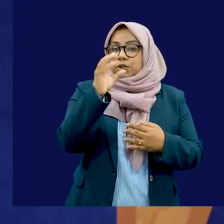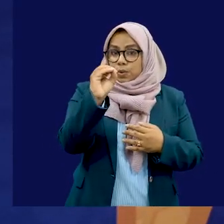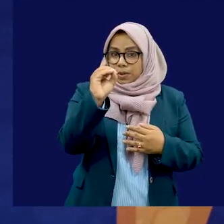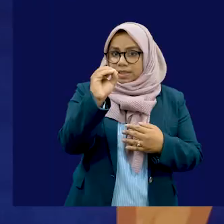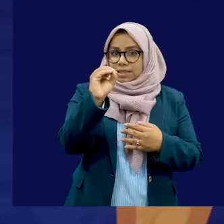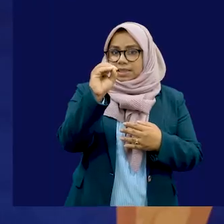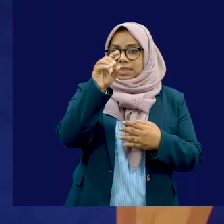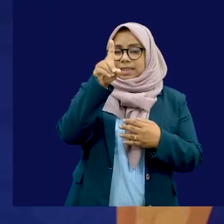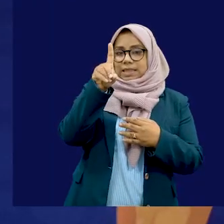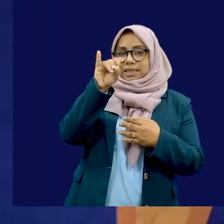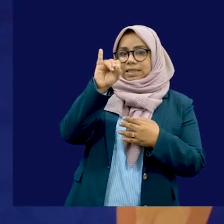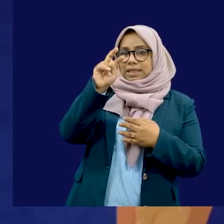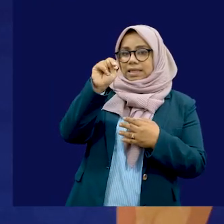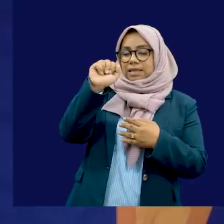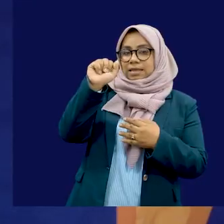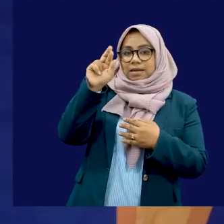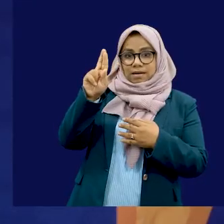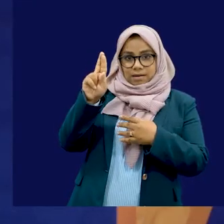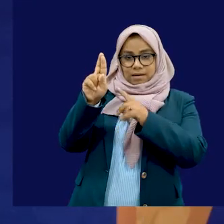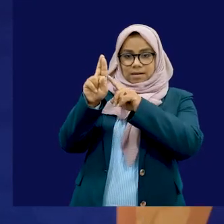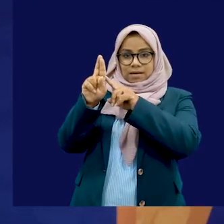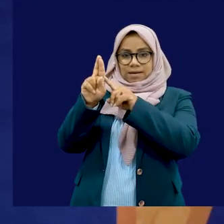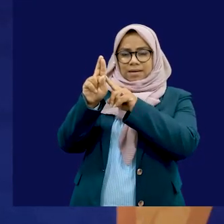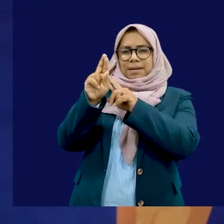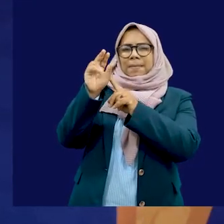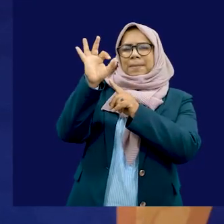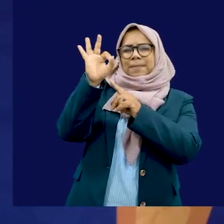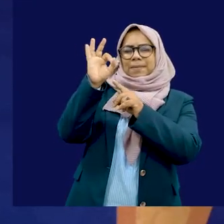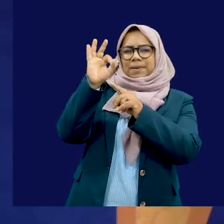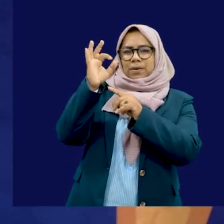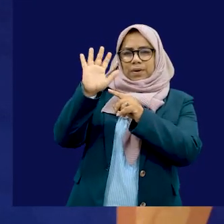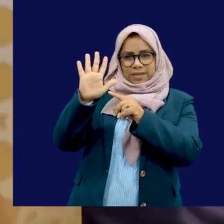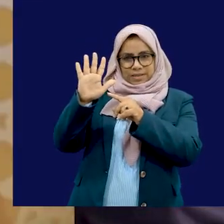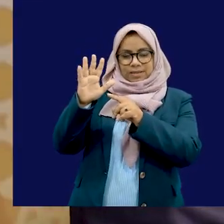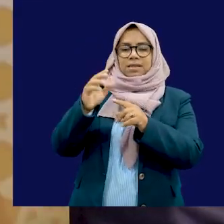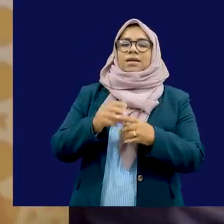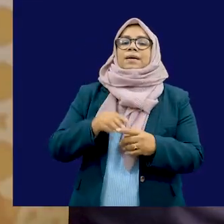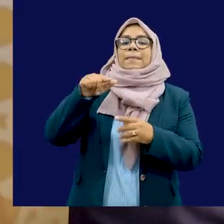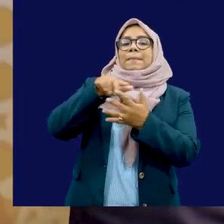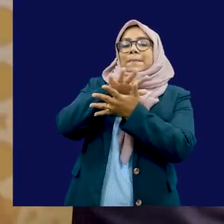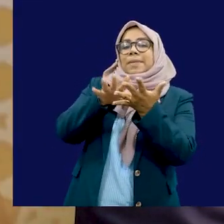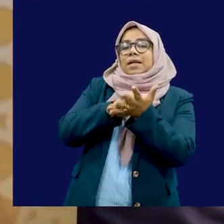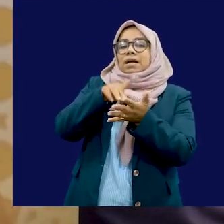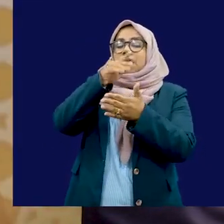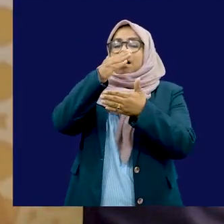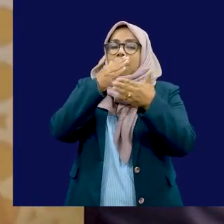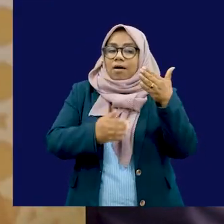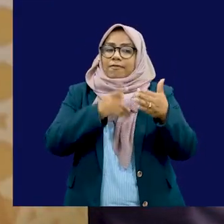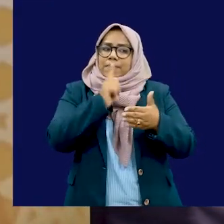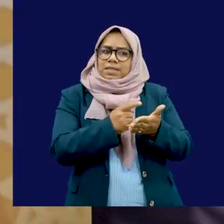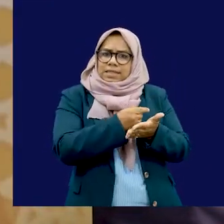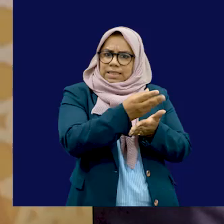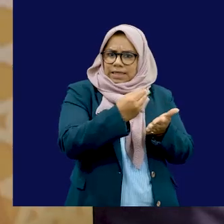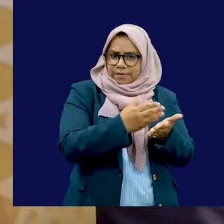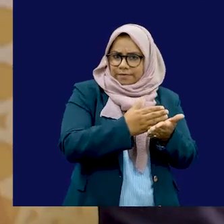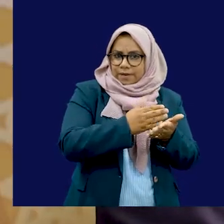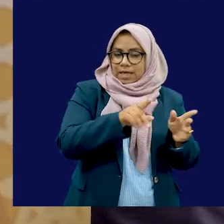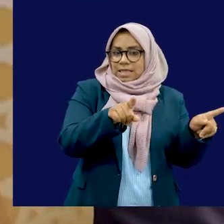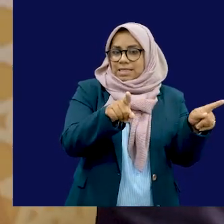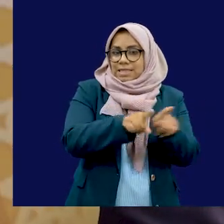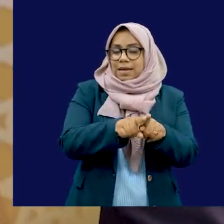or more, the Prophet ﷺ used to take half a dinar as zakat, and from 40